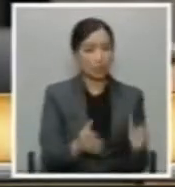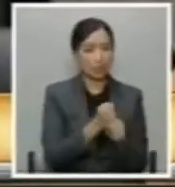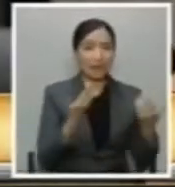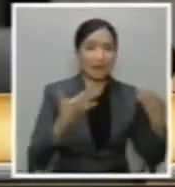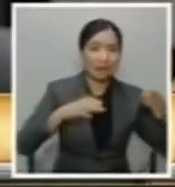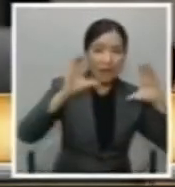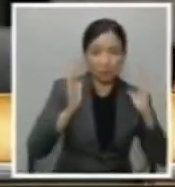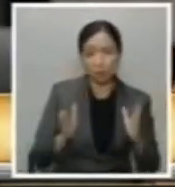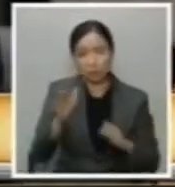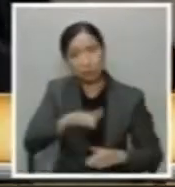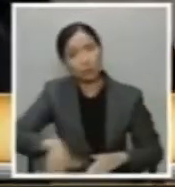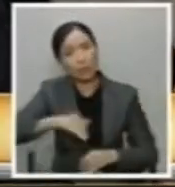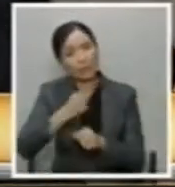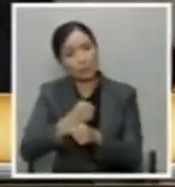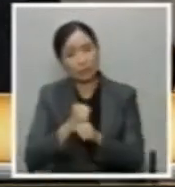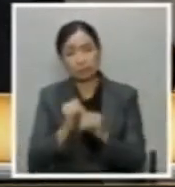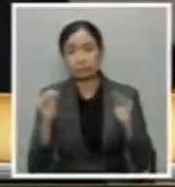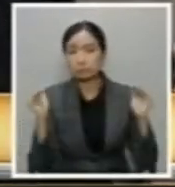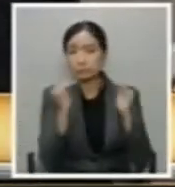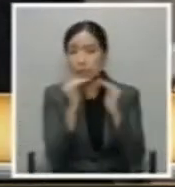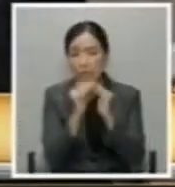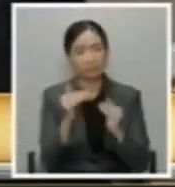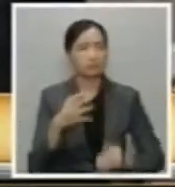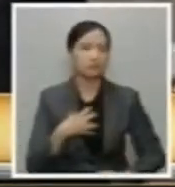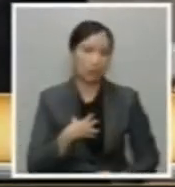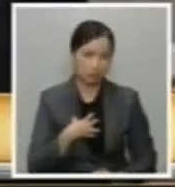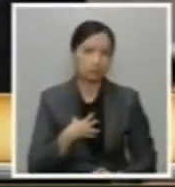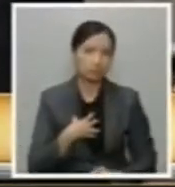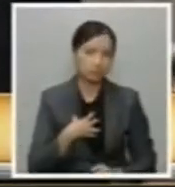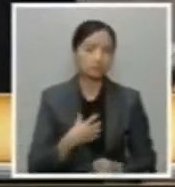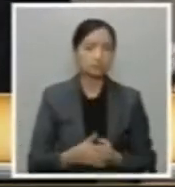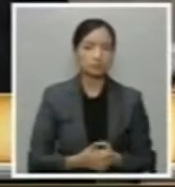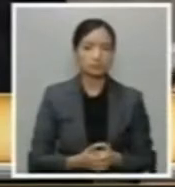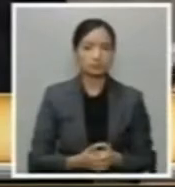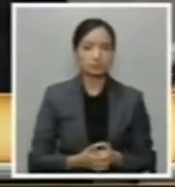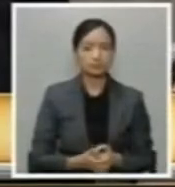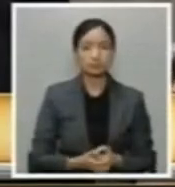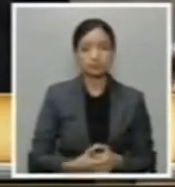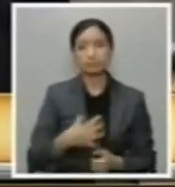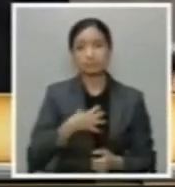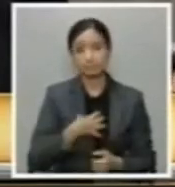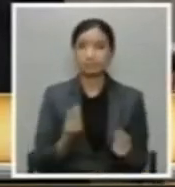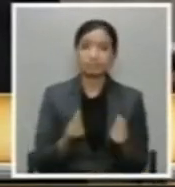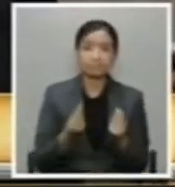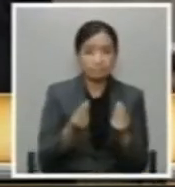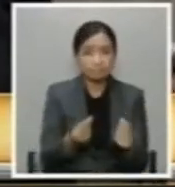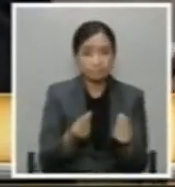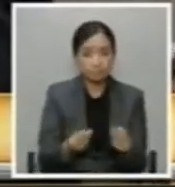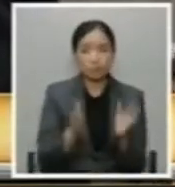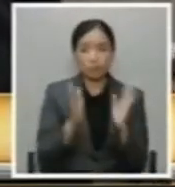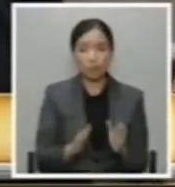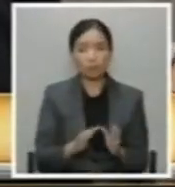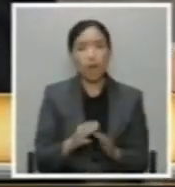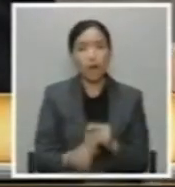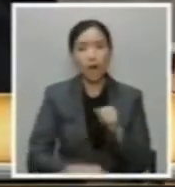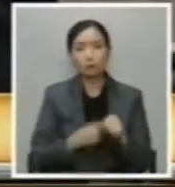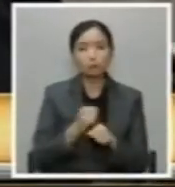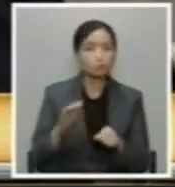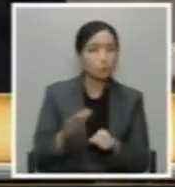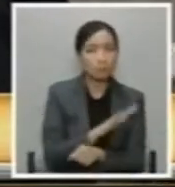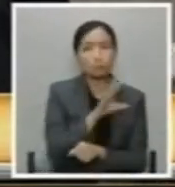ก็ตามนะครับคราวนี้ถ้าเราลองมาดูนะครับว่าเราอยากที่จะให้ผู้ที่ในวัยเกษียณณปัจ